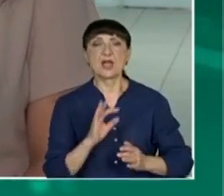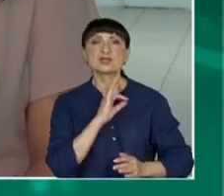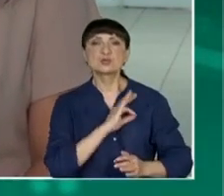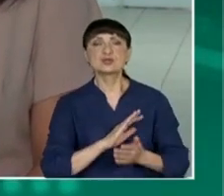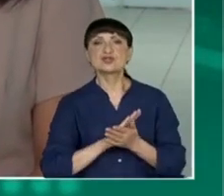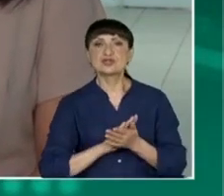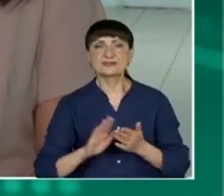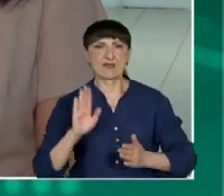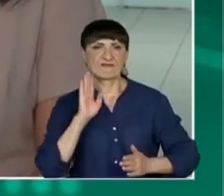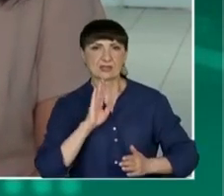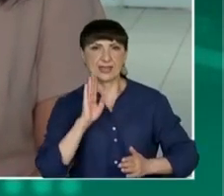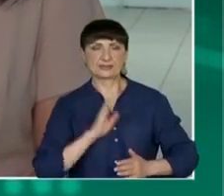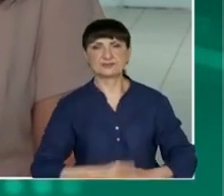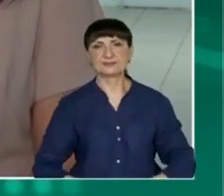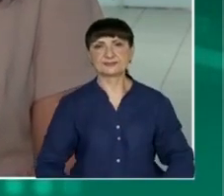использовать чистую воду.